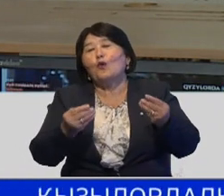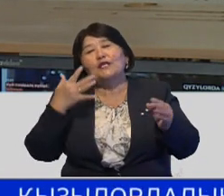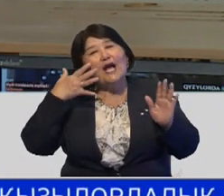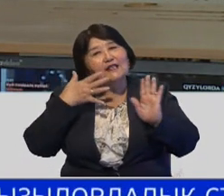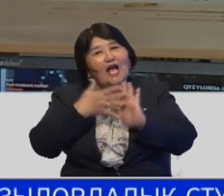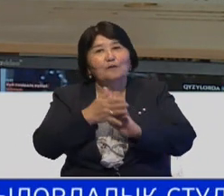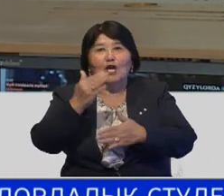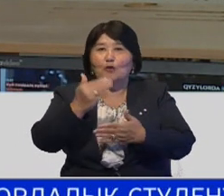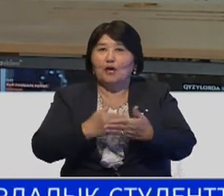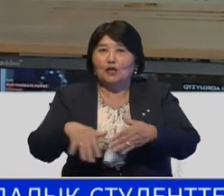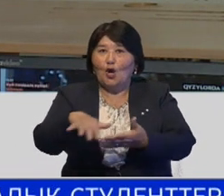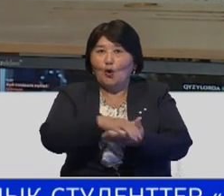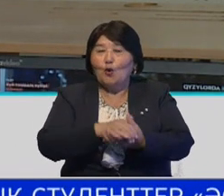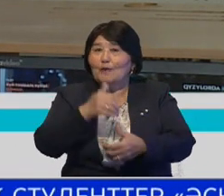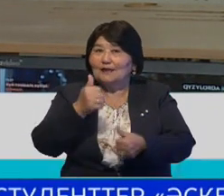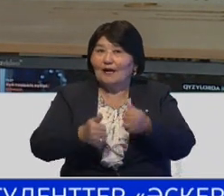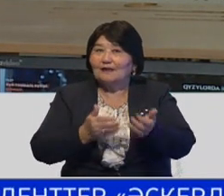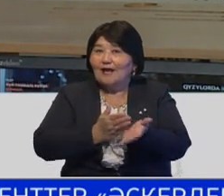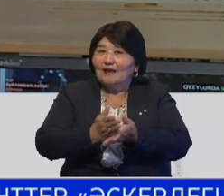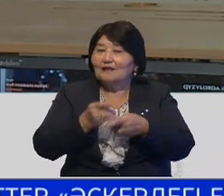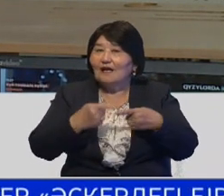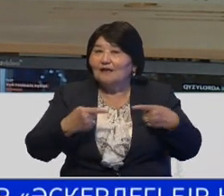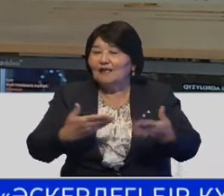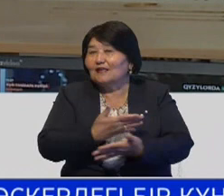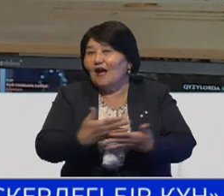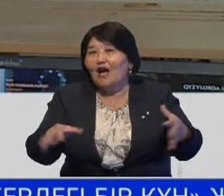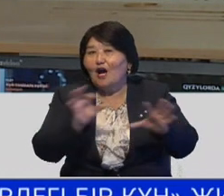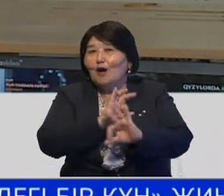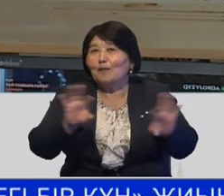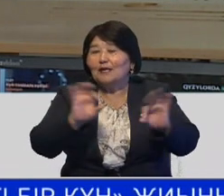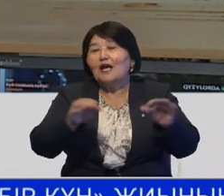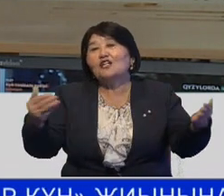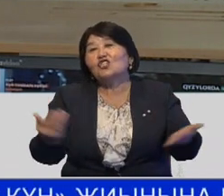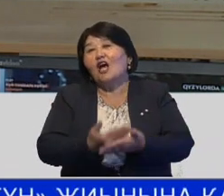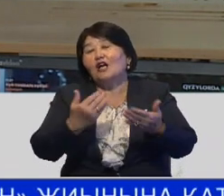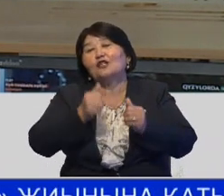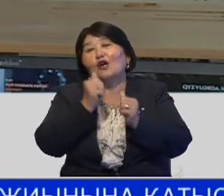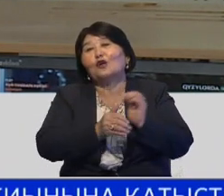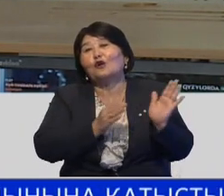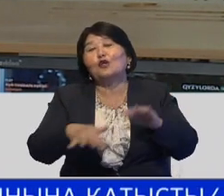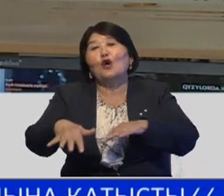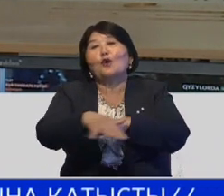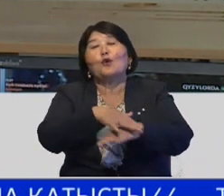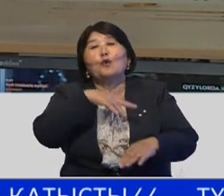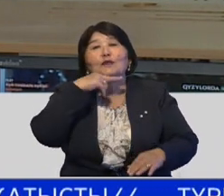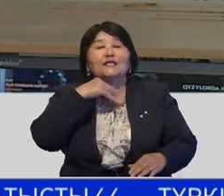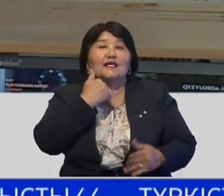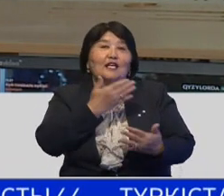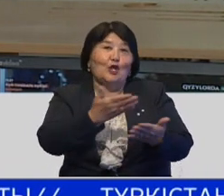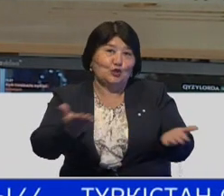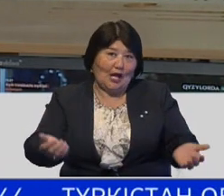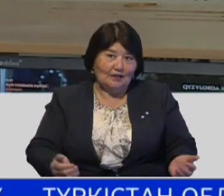танымдық бағдарламалар, қоғамдық саяси, ақпараттық сараптамалық хабарлар мен жаңалықтар күн сайын көпшілік назарына